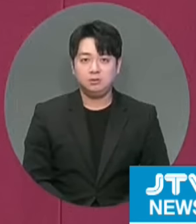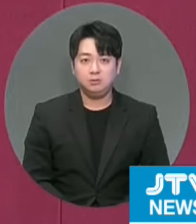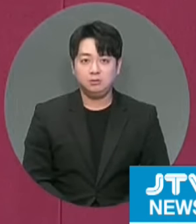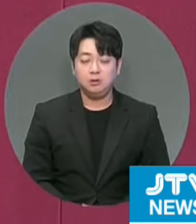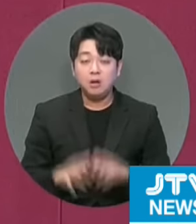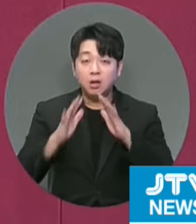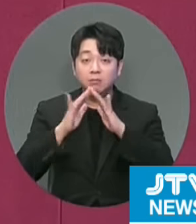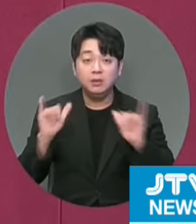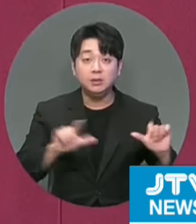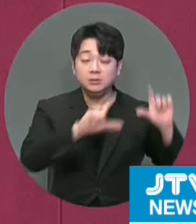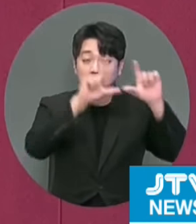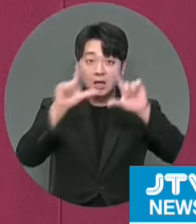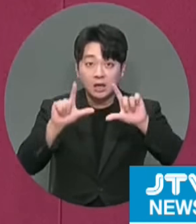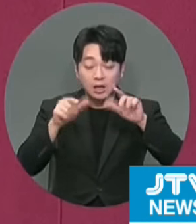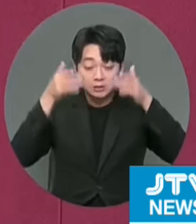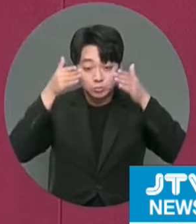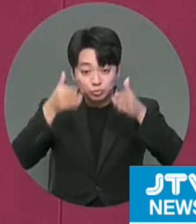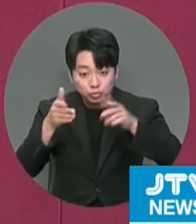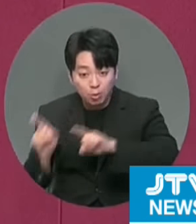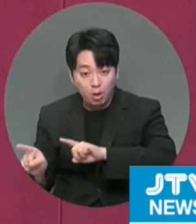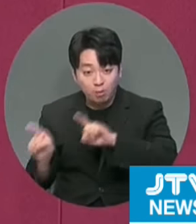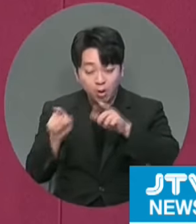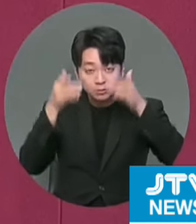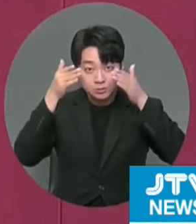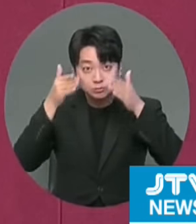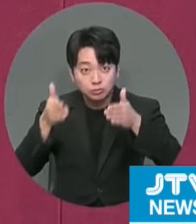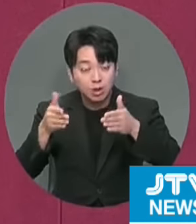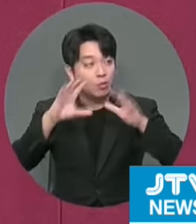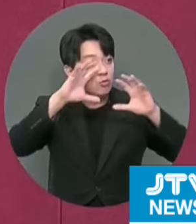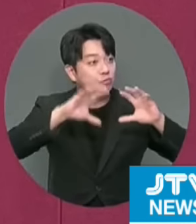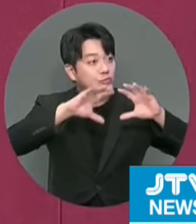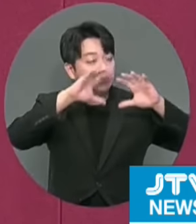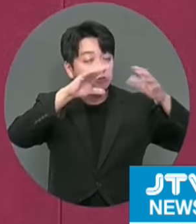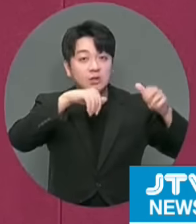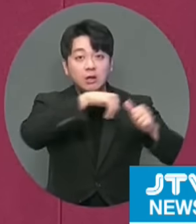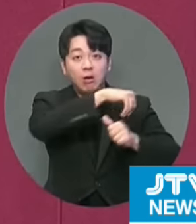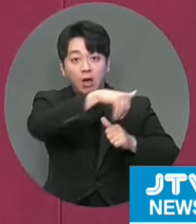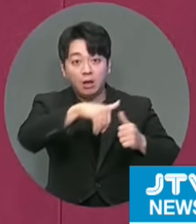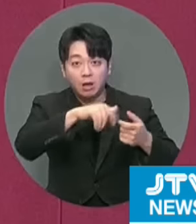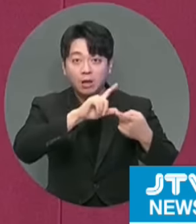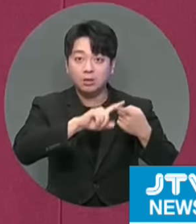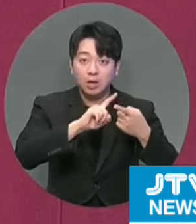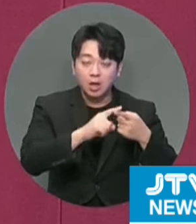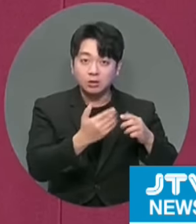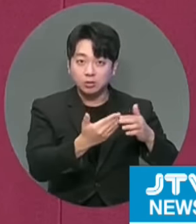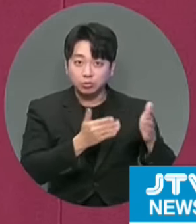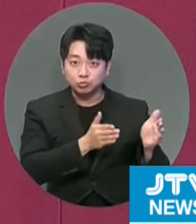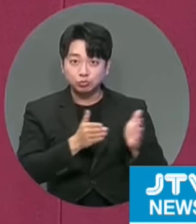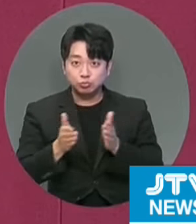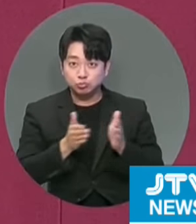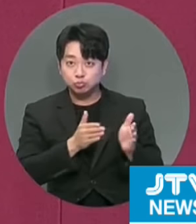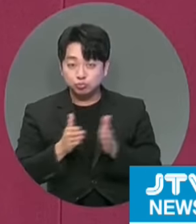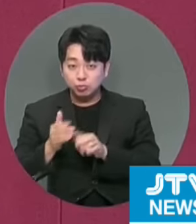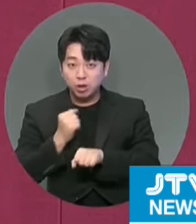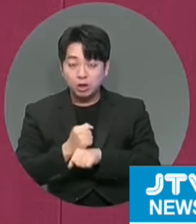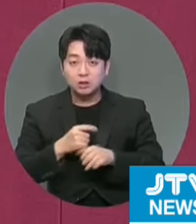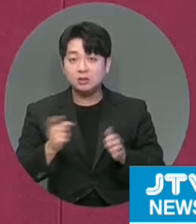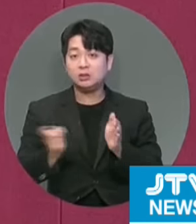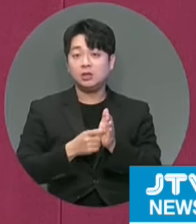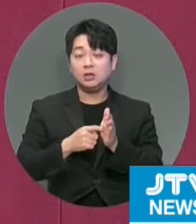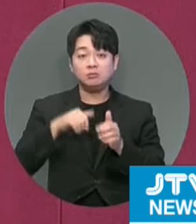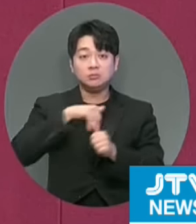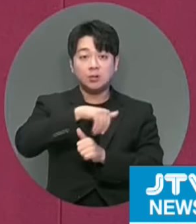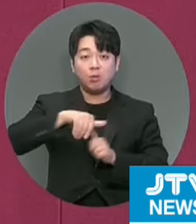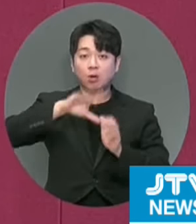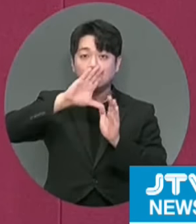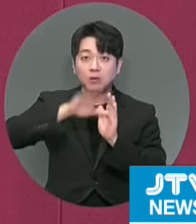민생을 회복해야 되고 국제질서를 재편에 대한 준비에 대한 이 중차대 시기에